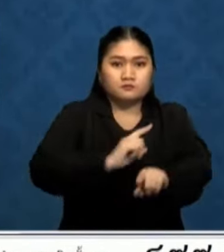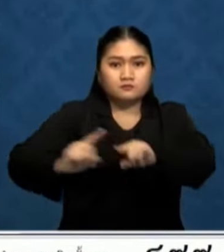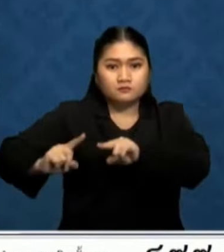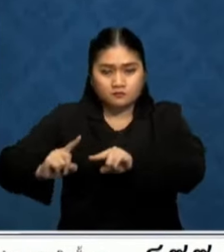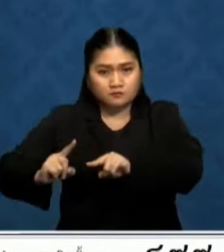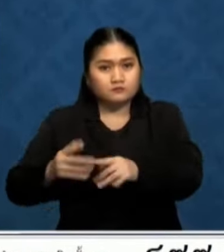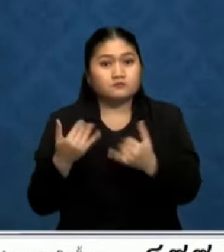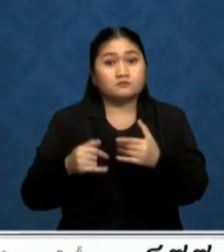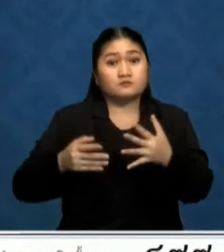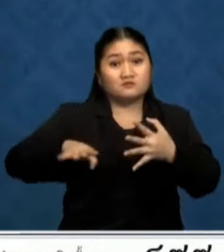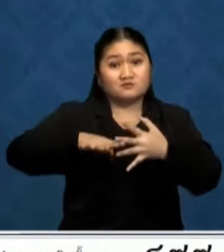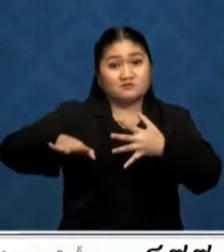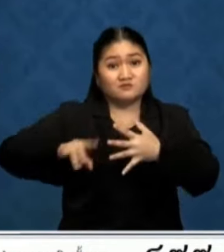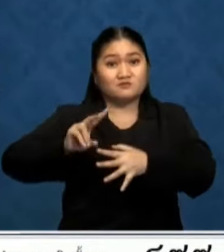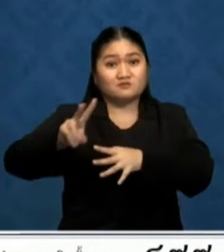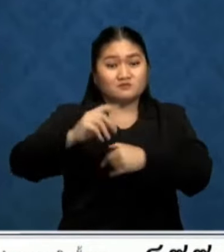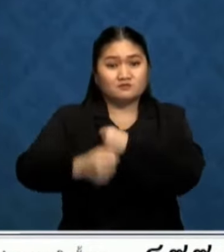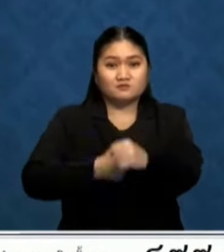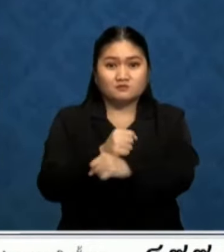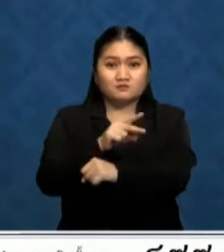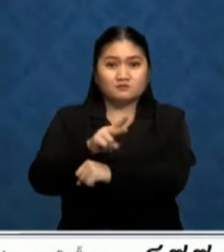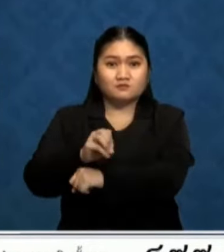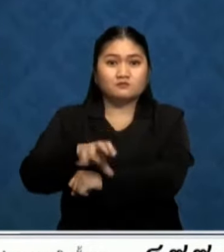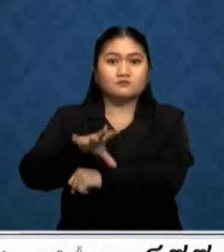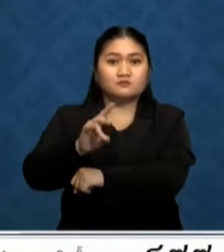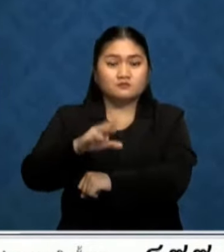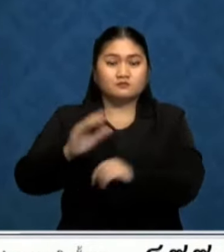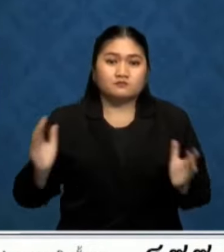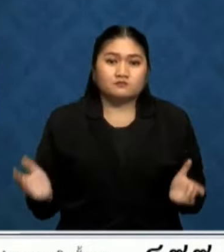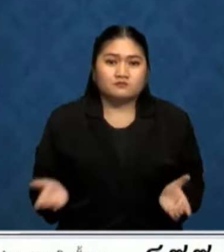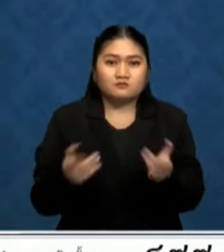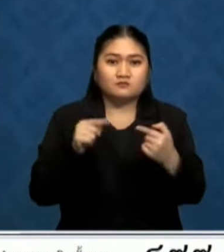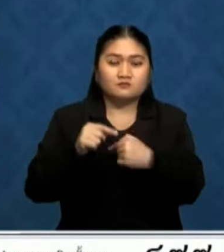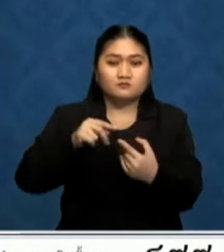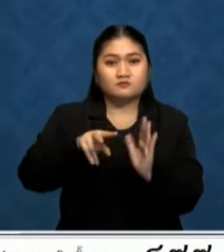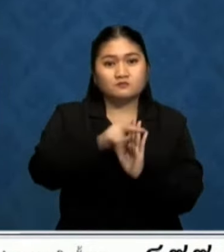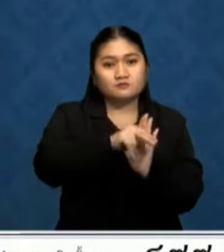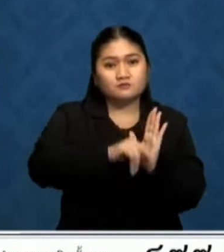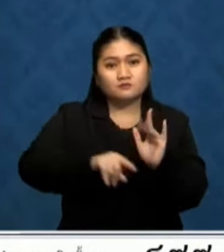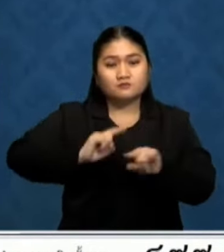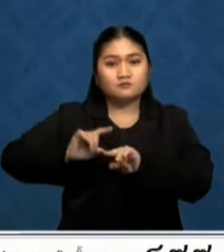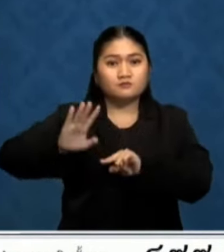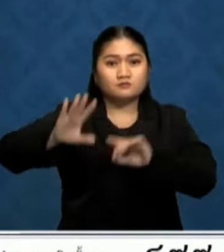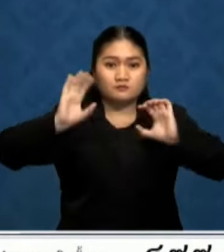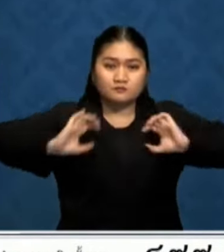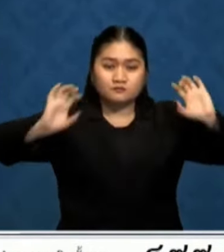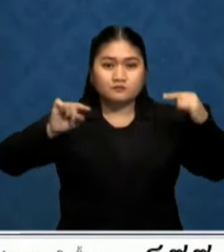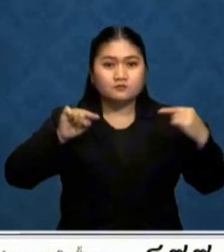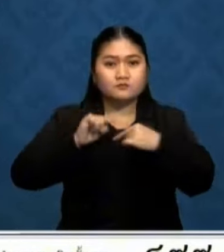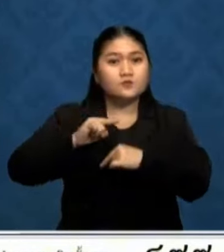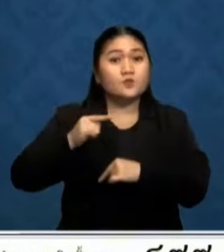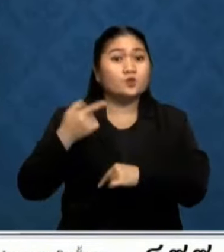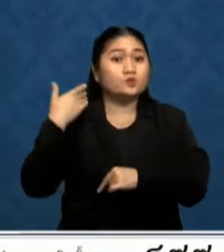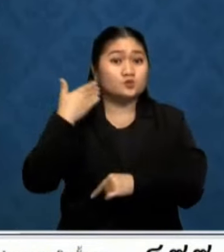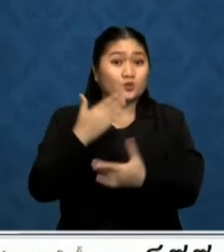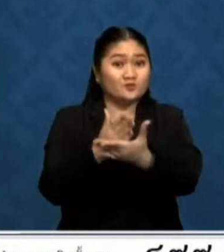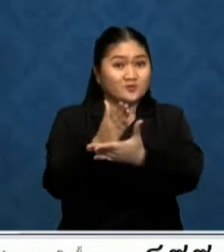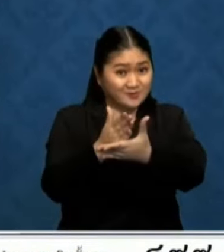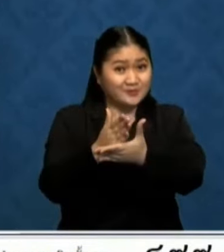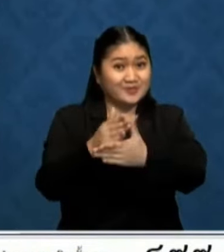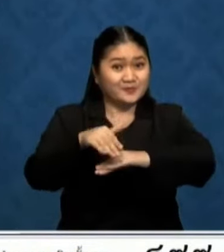้ในไรมาส 2 ของปี 2,567รวมถงแรงกระตุ้นจากนโยบายภาครัฐในช่วงครึ่งปีหัง